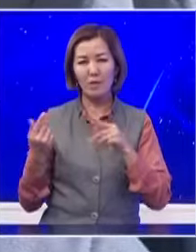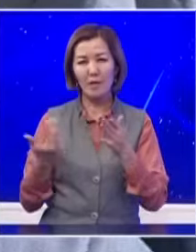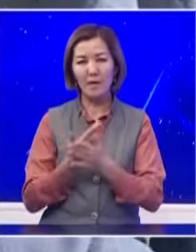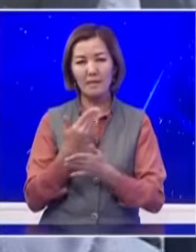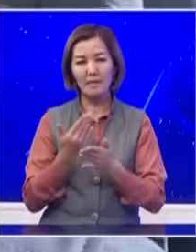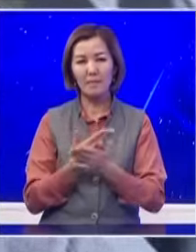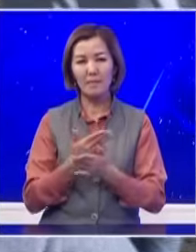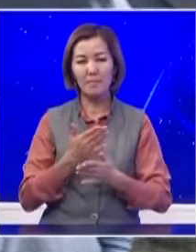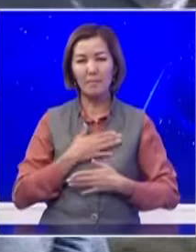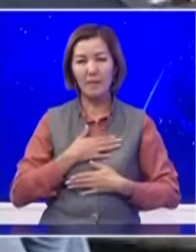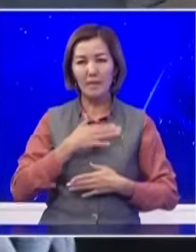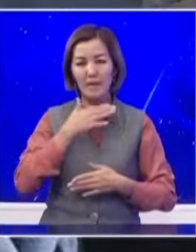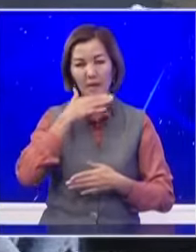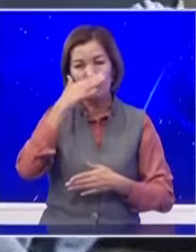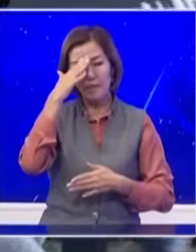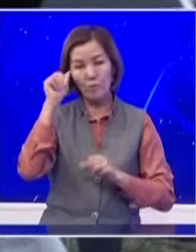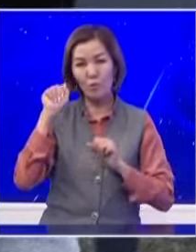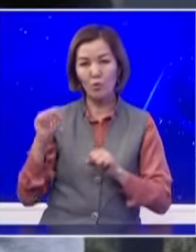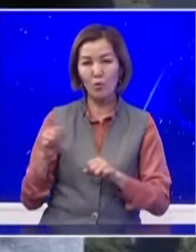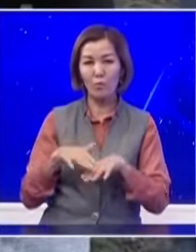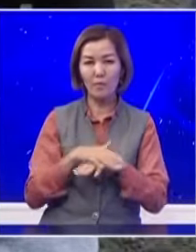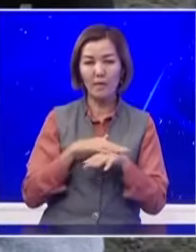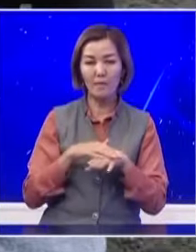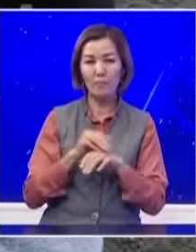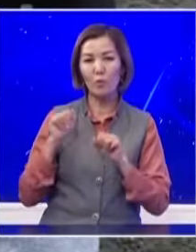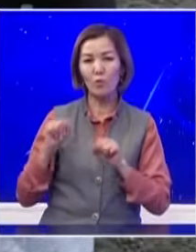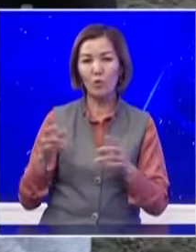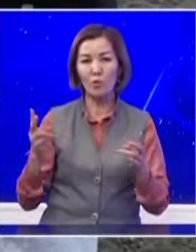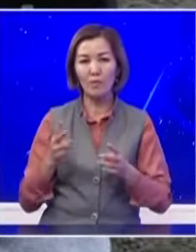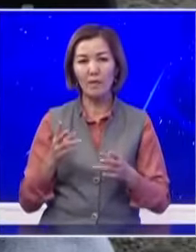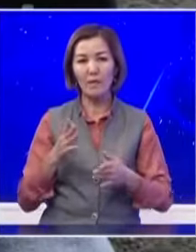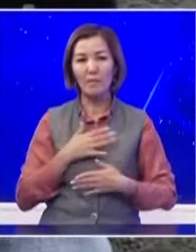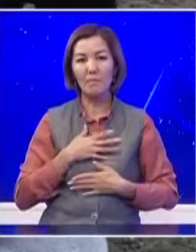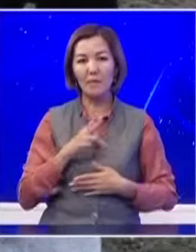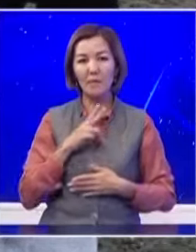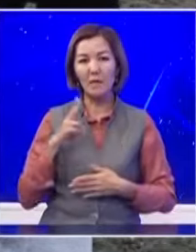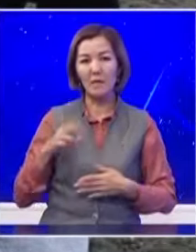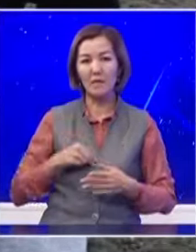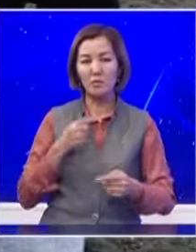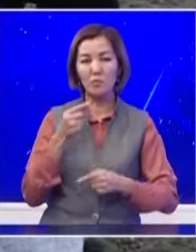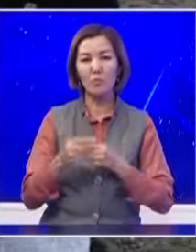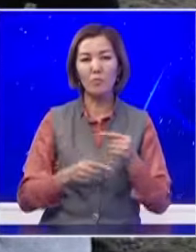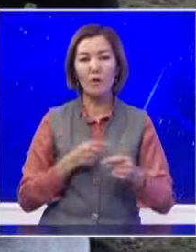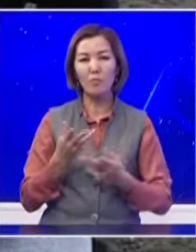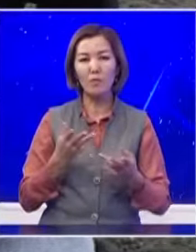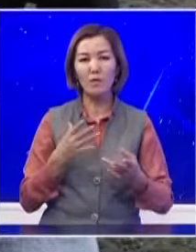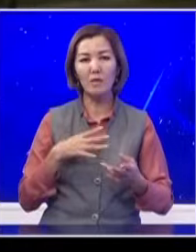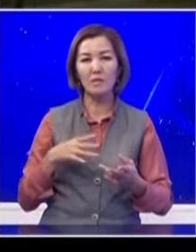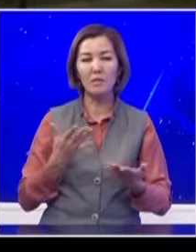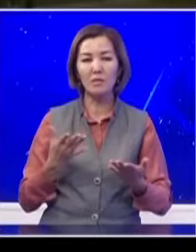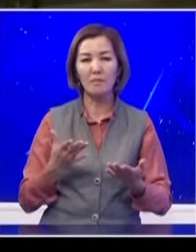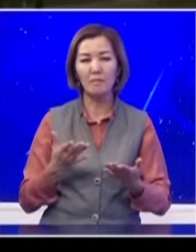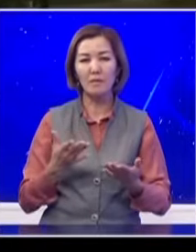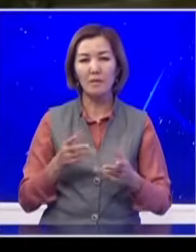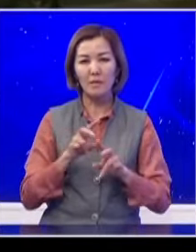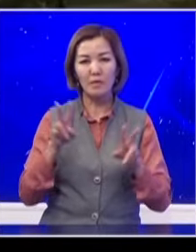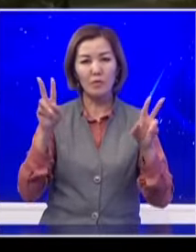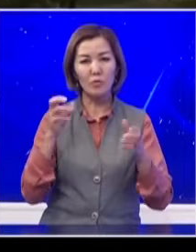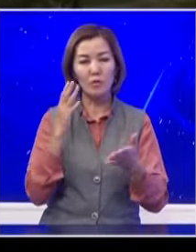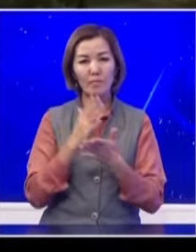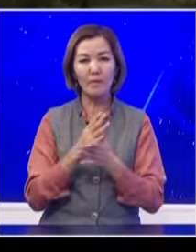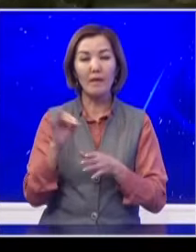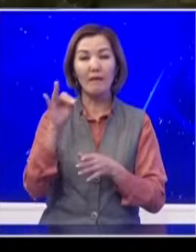әкемді қорғай алмасам, елімді қорғай алмасам, онда менің қыз болғанымның, ұрпақ болғанымның несісін деген. Тарихи